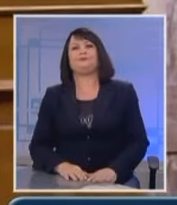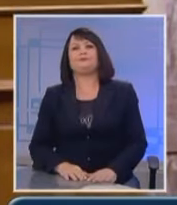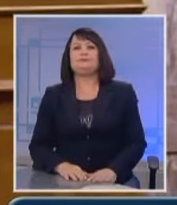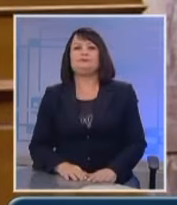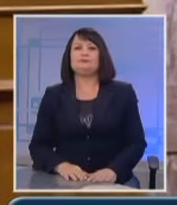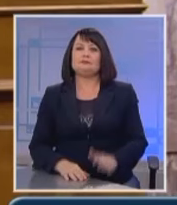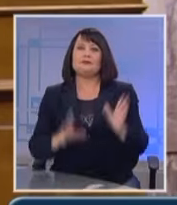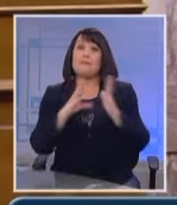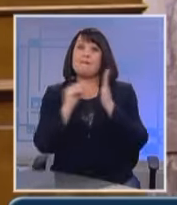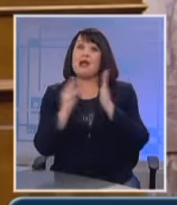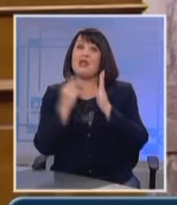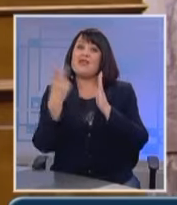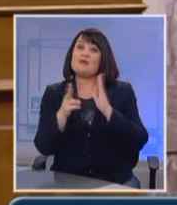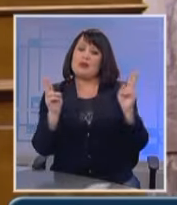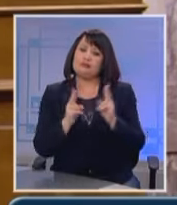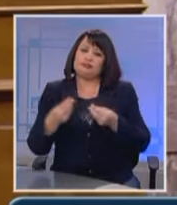Συμπυκνώσατε με το παράδειγμά σας